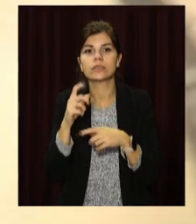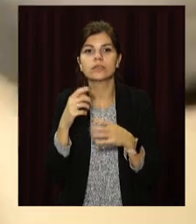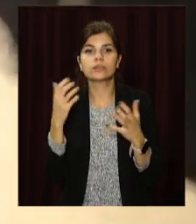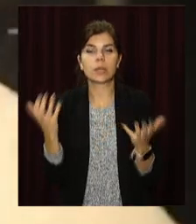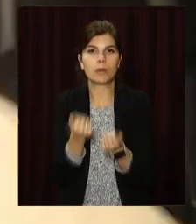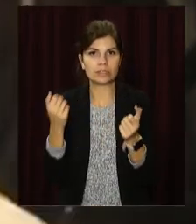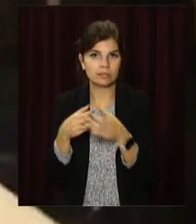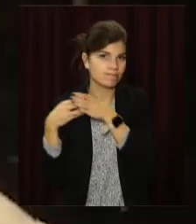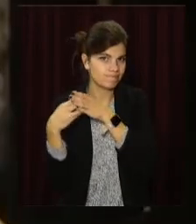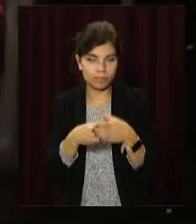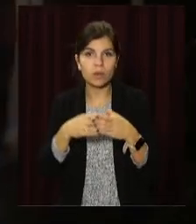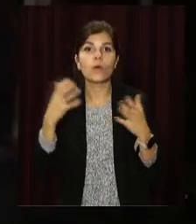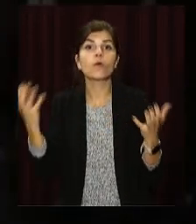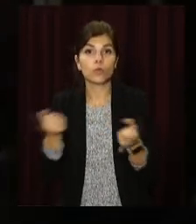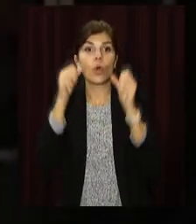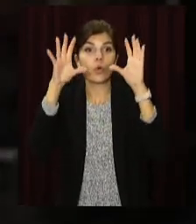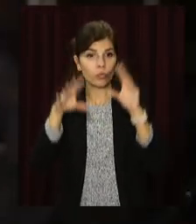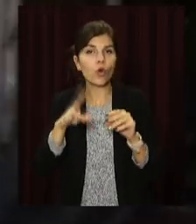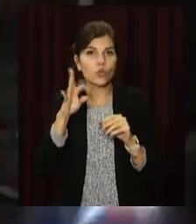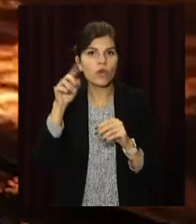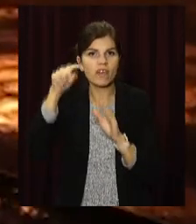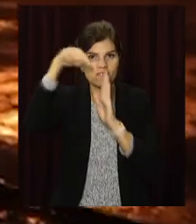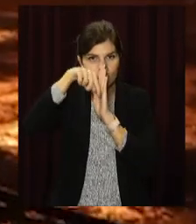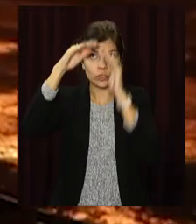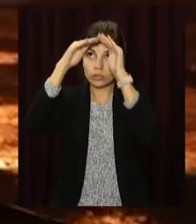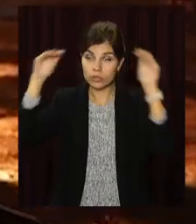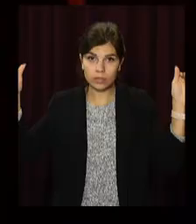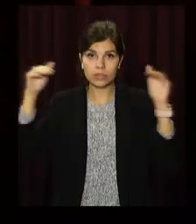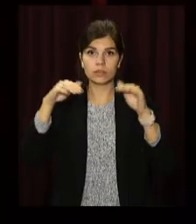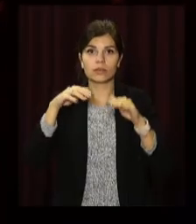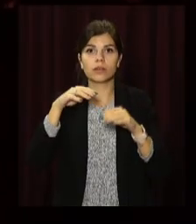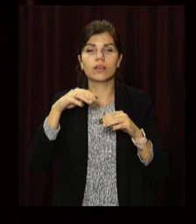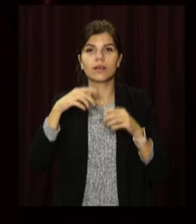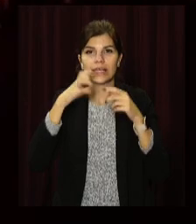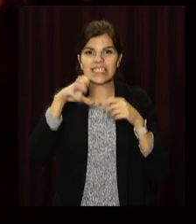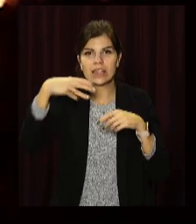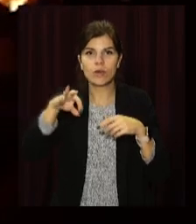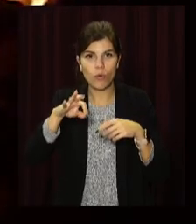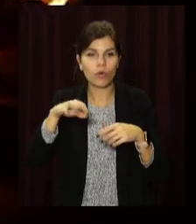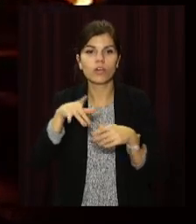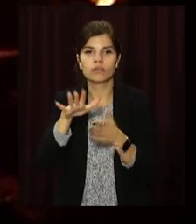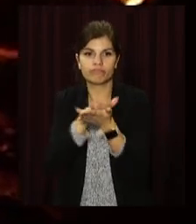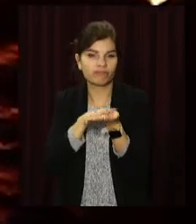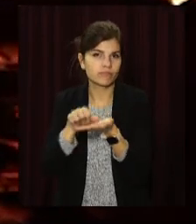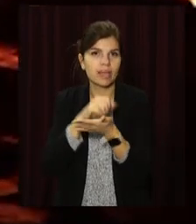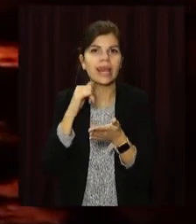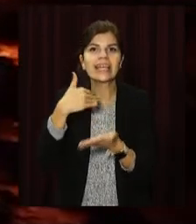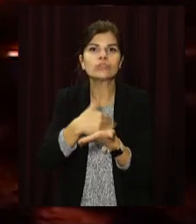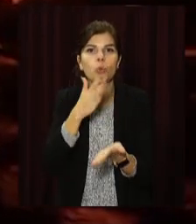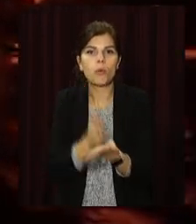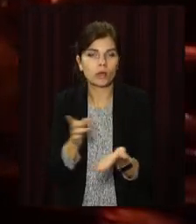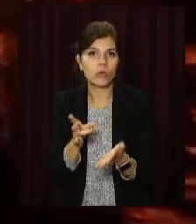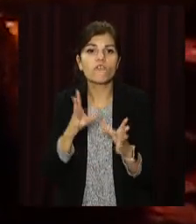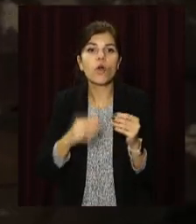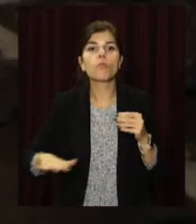але він вщент знищив дах станції, техобслуговування, пошкодив обладнання та інструменти. Загальна площа займання –